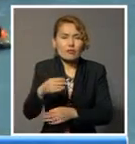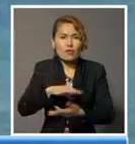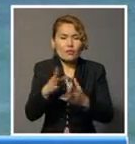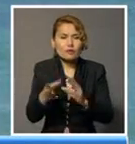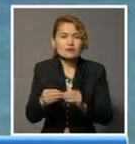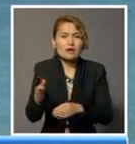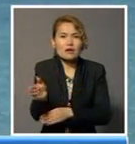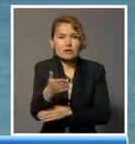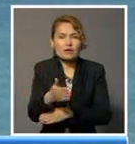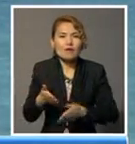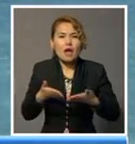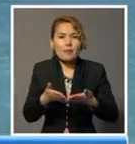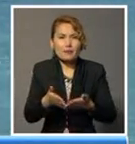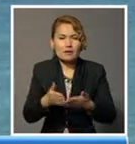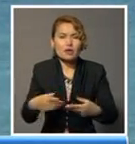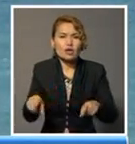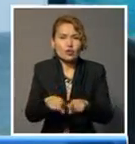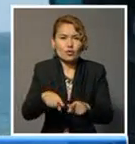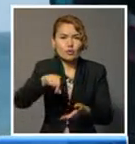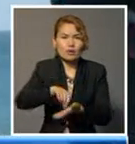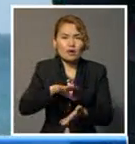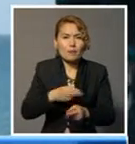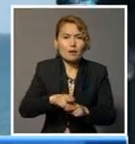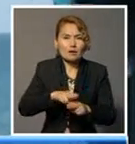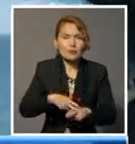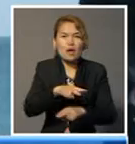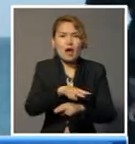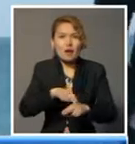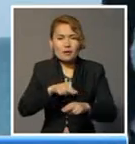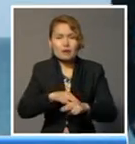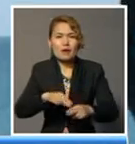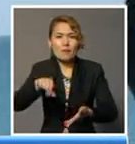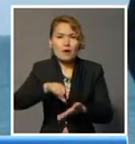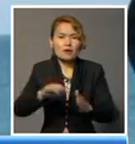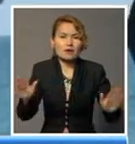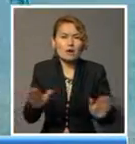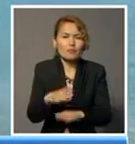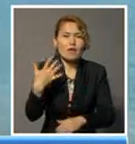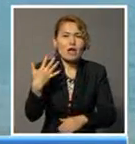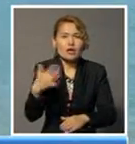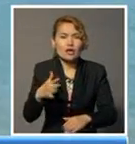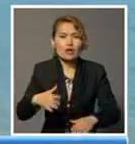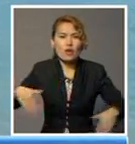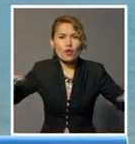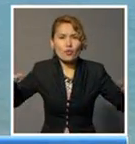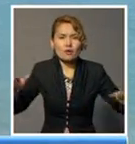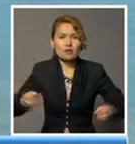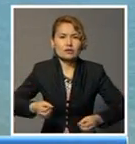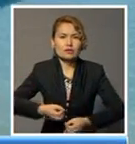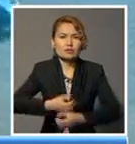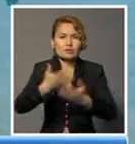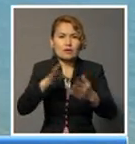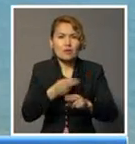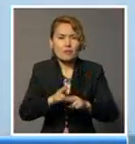қайықтарымен мерейтойлық 25 санын көрсетті. Құқық қорғаушылар патриоттық ән шырқап көкке 50 көгершін ұшырды. Флешмоб жағалауда да